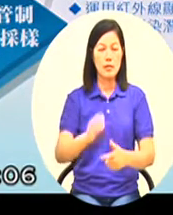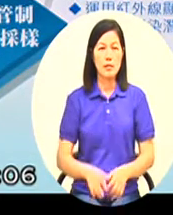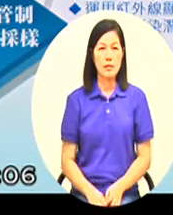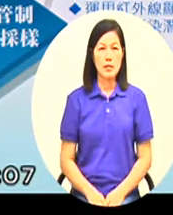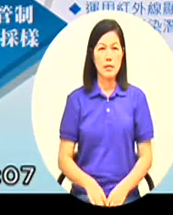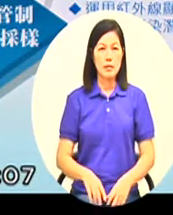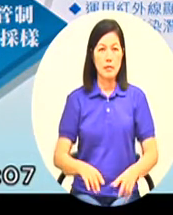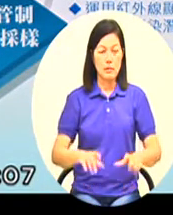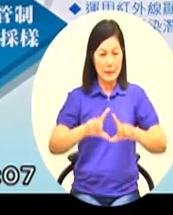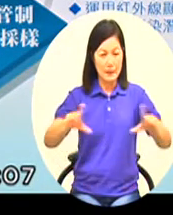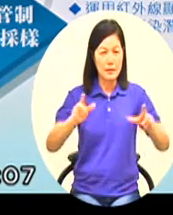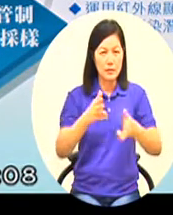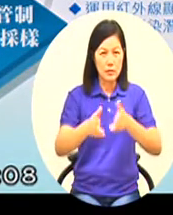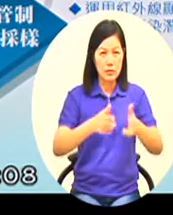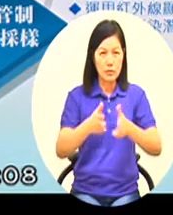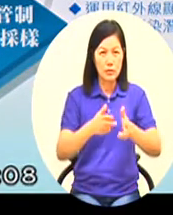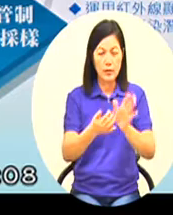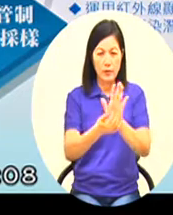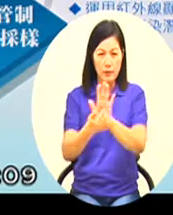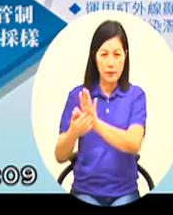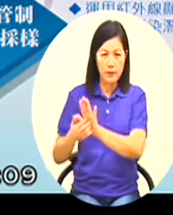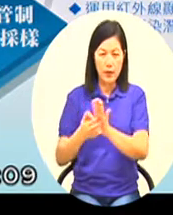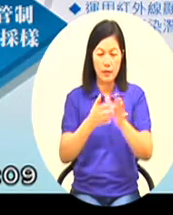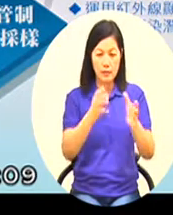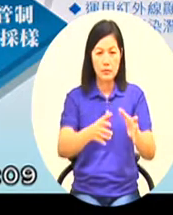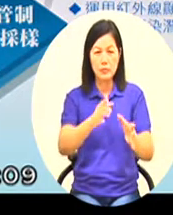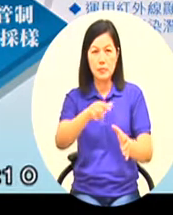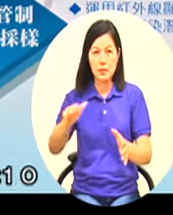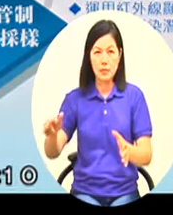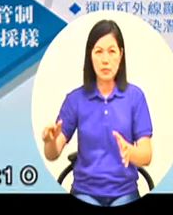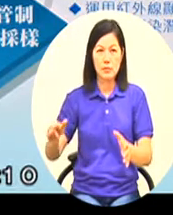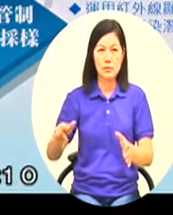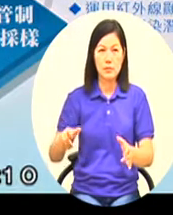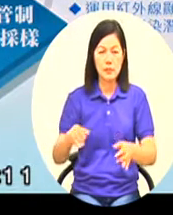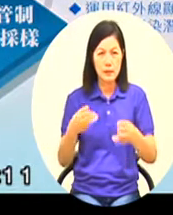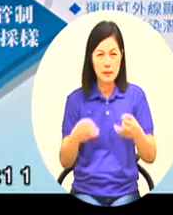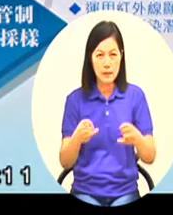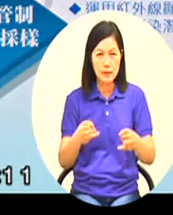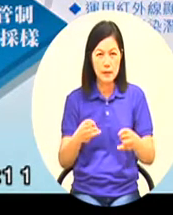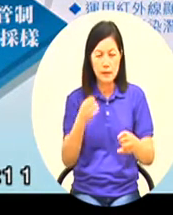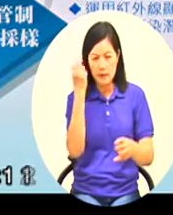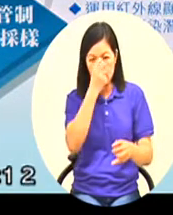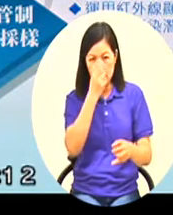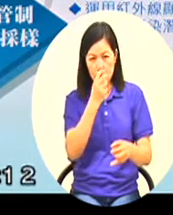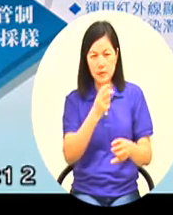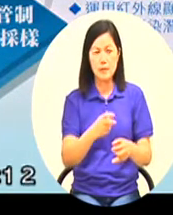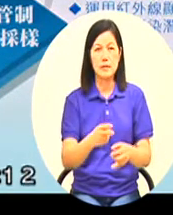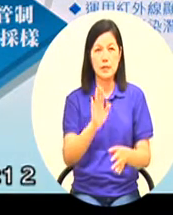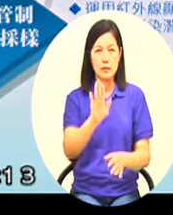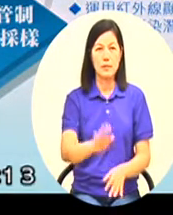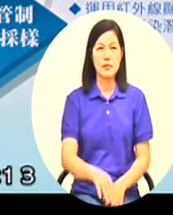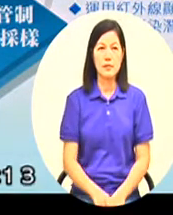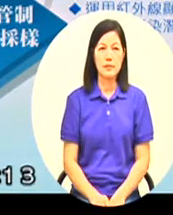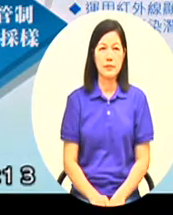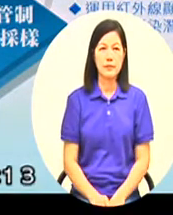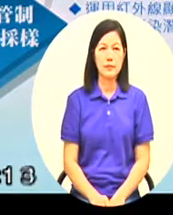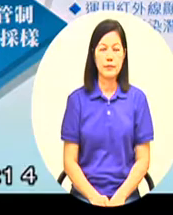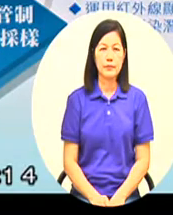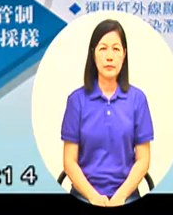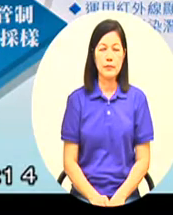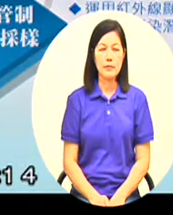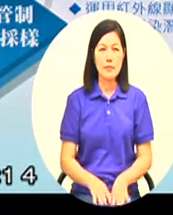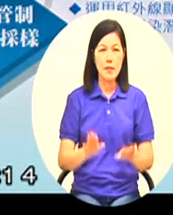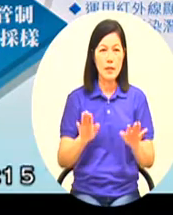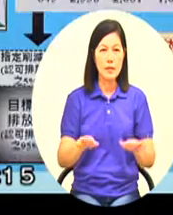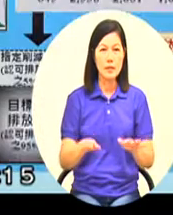工厂执行的相关防治设备的一些的一个效率的一个验证。那另外针对目前